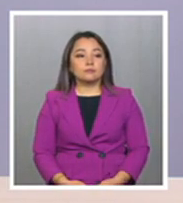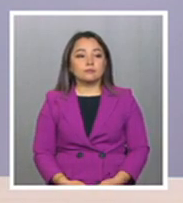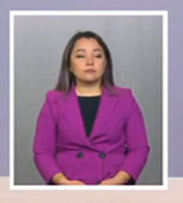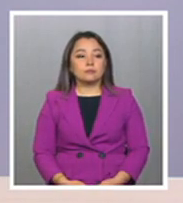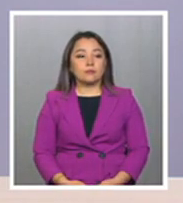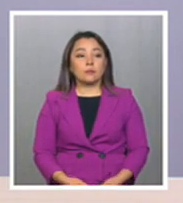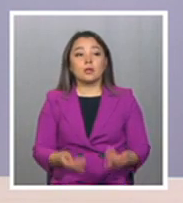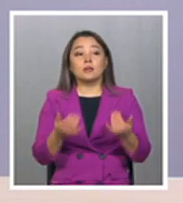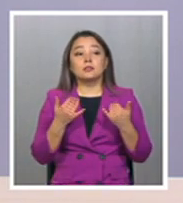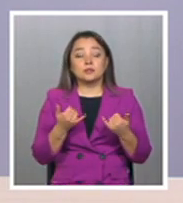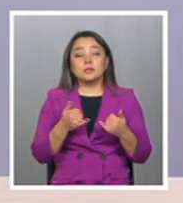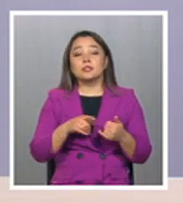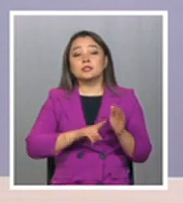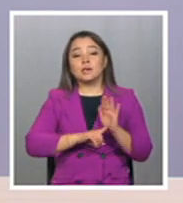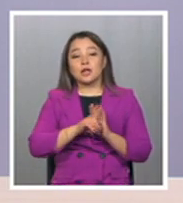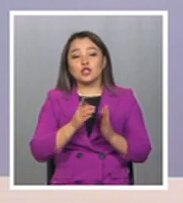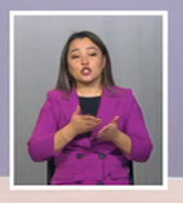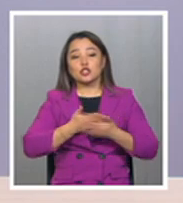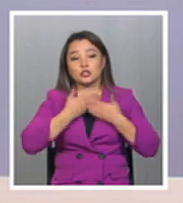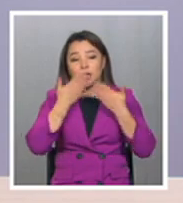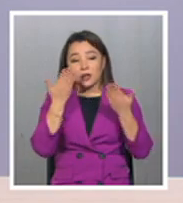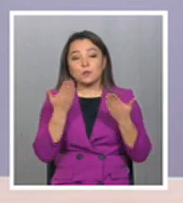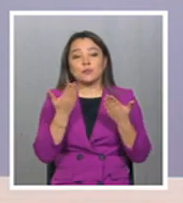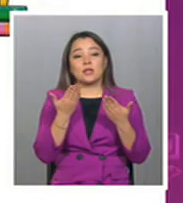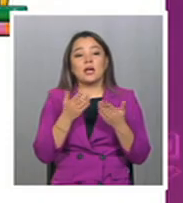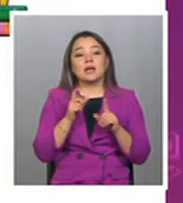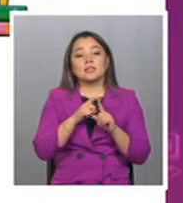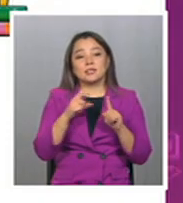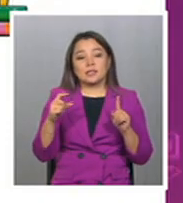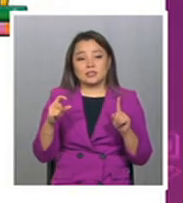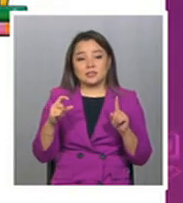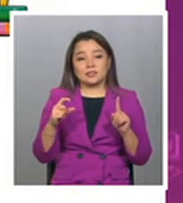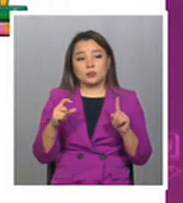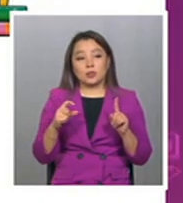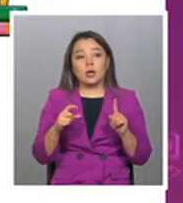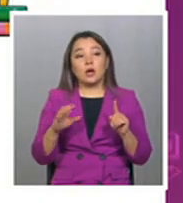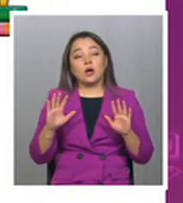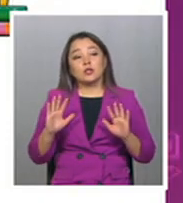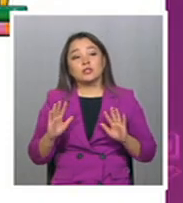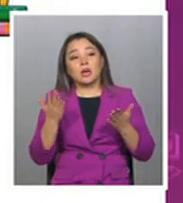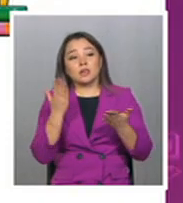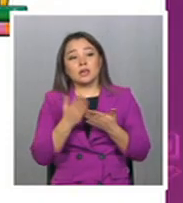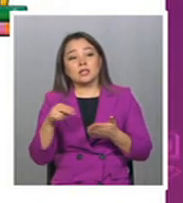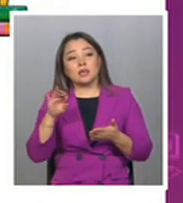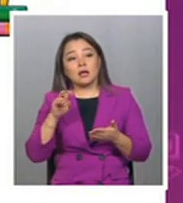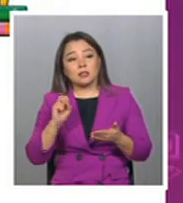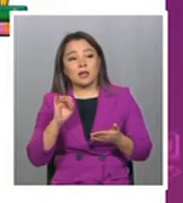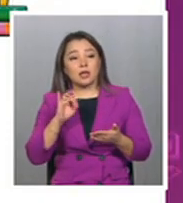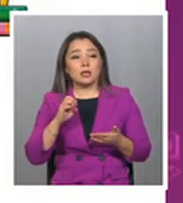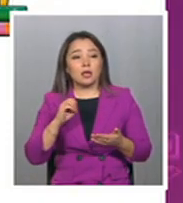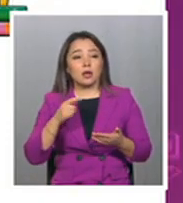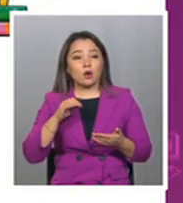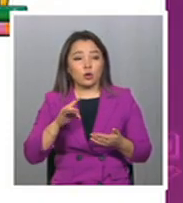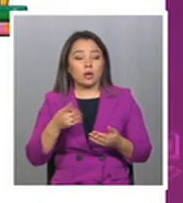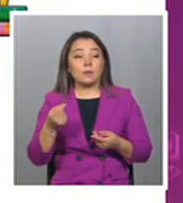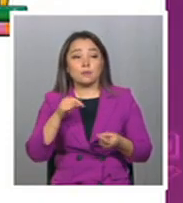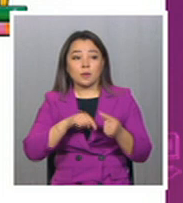Ну что ж, давайте прочитаем текст. Однажды Диана и Егор